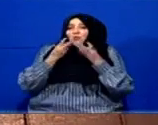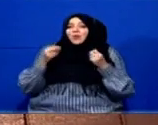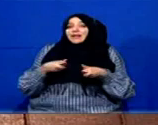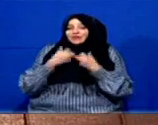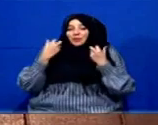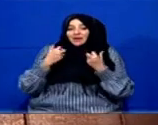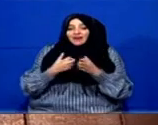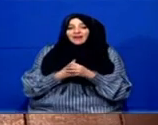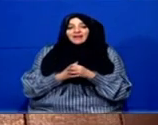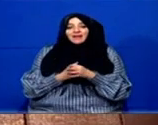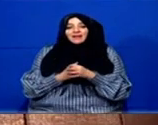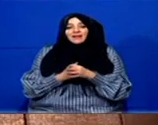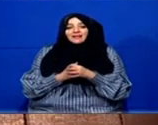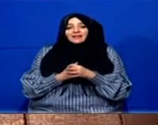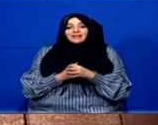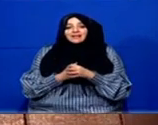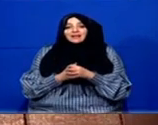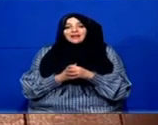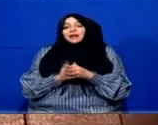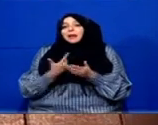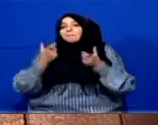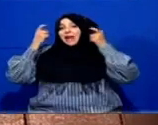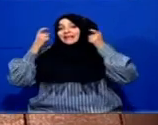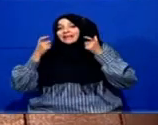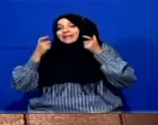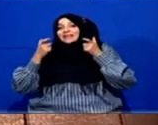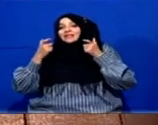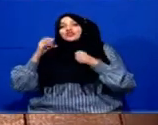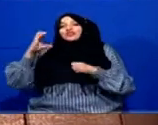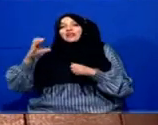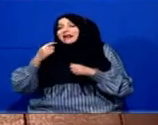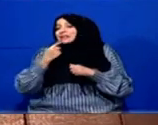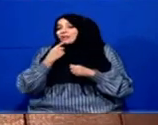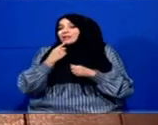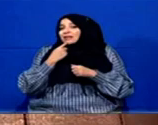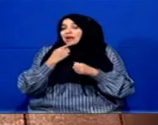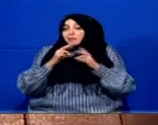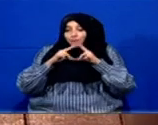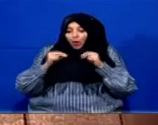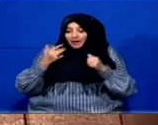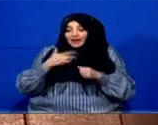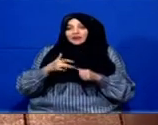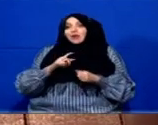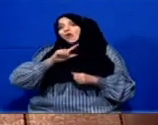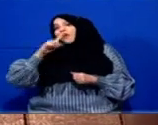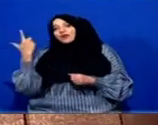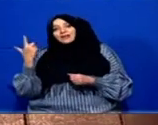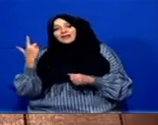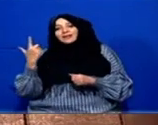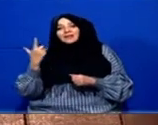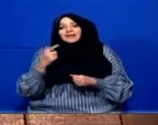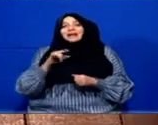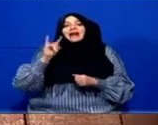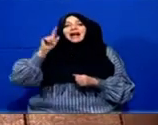اخرى عند الساده المالكيه والشافعيه المراد به الطهر وعند الساده